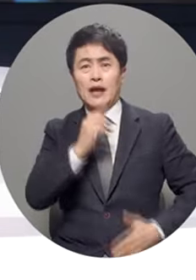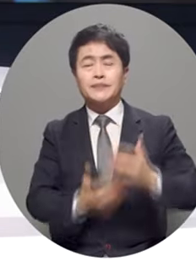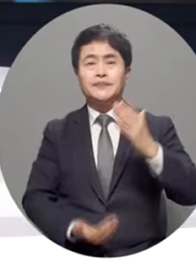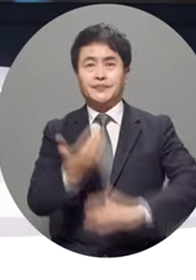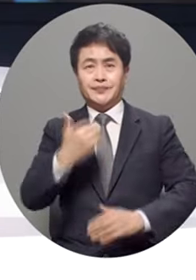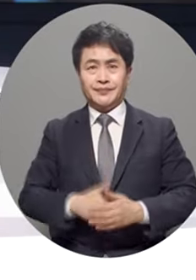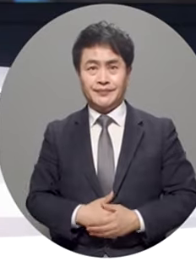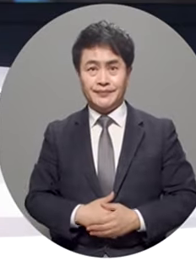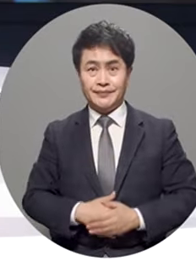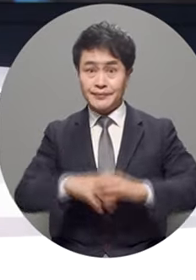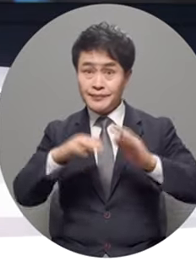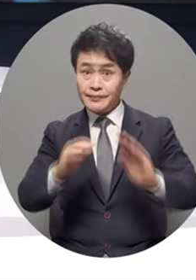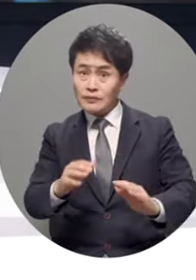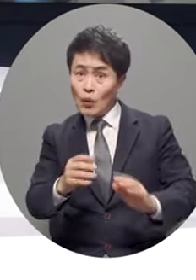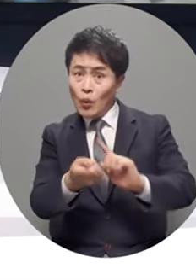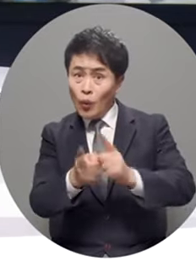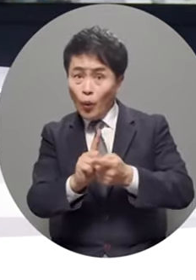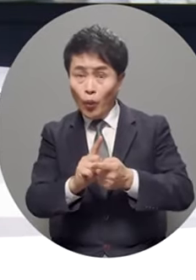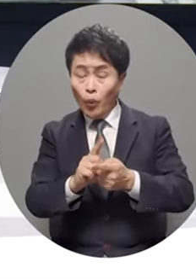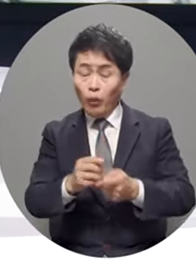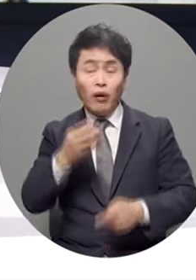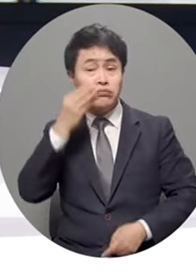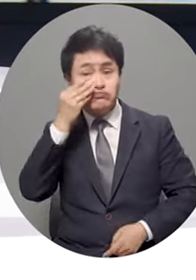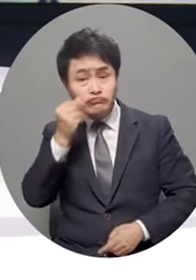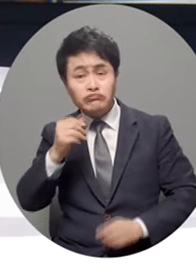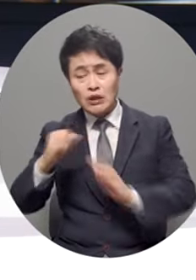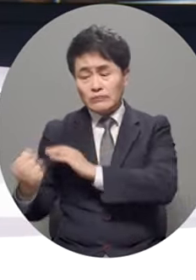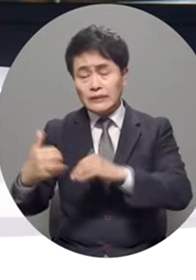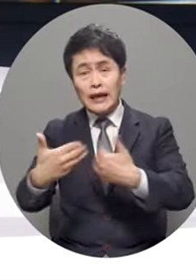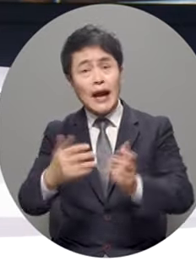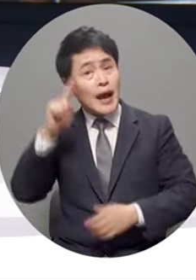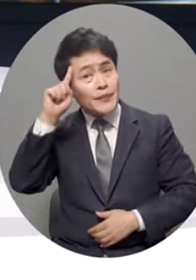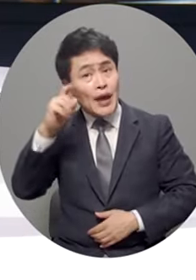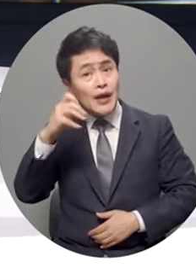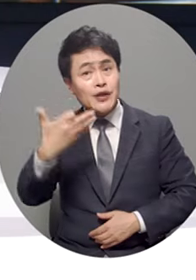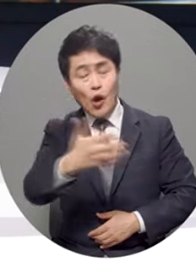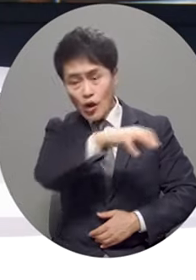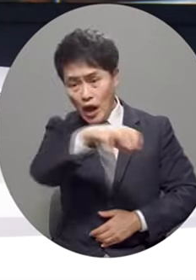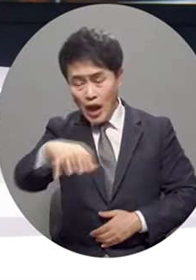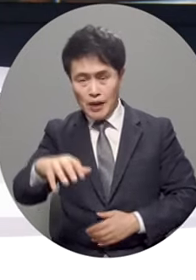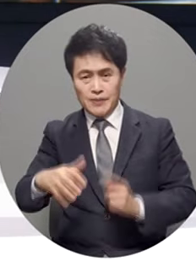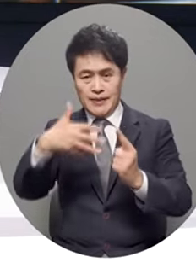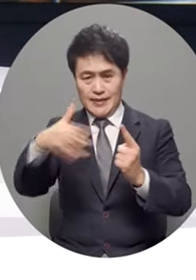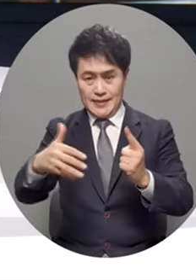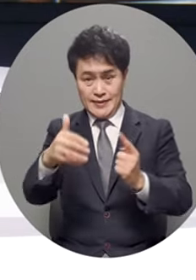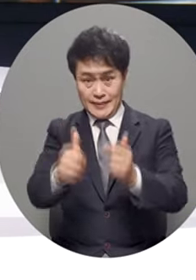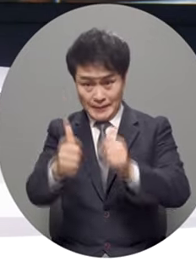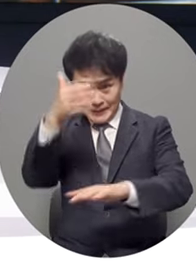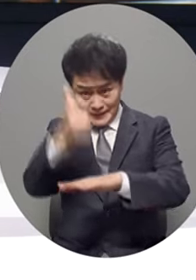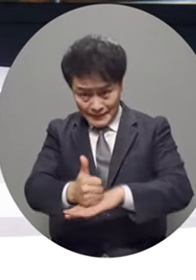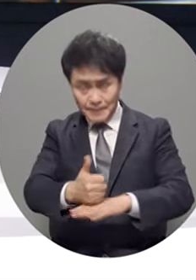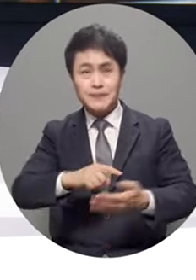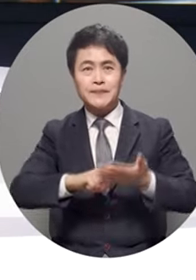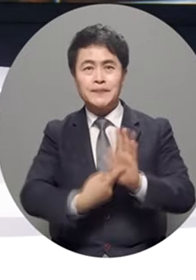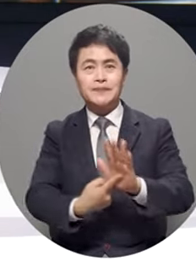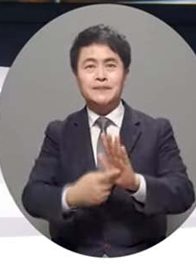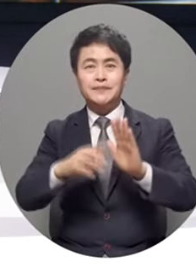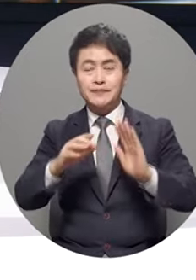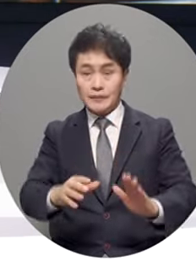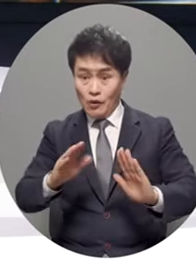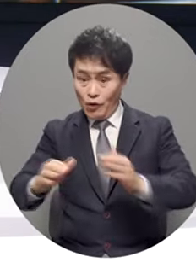나오는데요. 상대적으로 순항하고 있는 국민의힘은 내일 19곳의 1차 경선 결과를 발표합니다. 본격적인